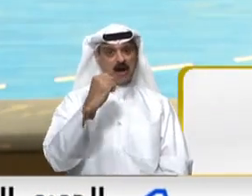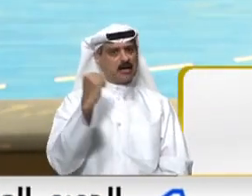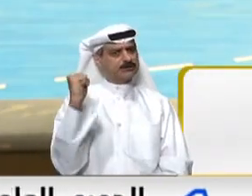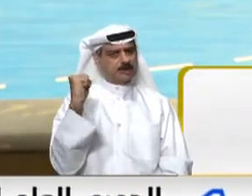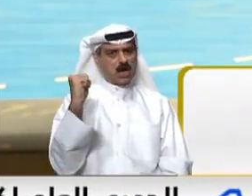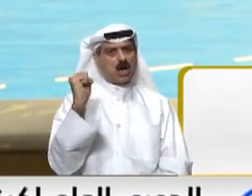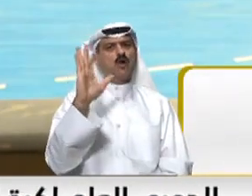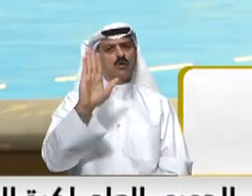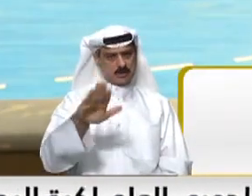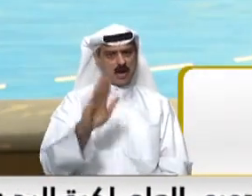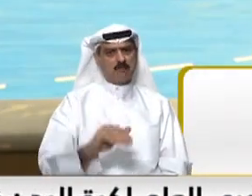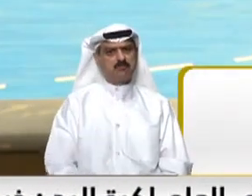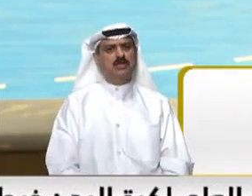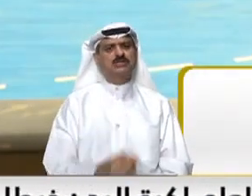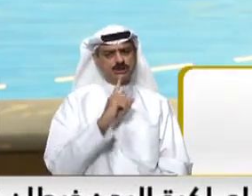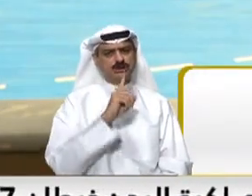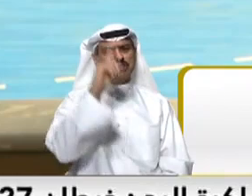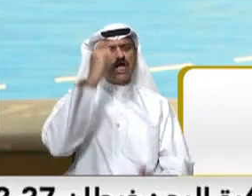إنه ياخذ الدوري،